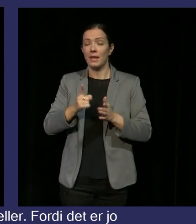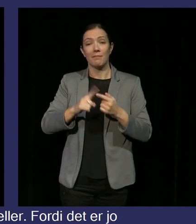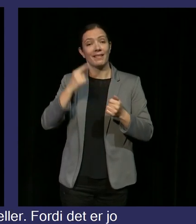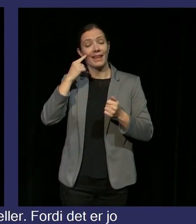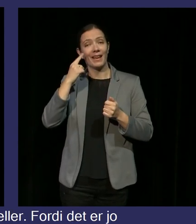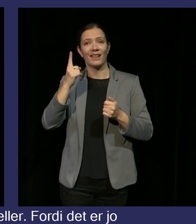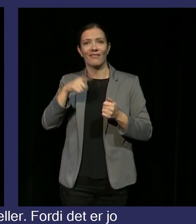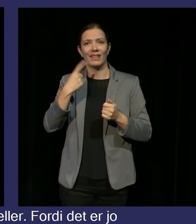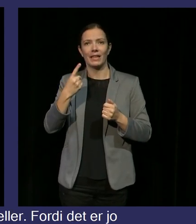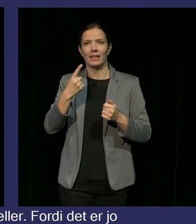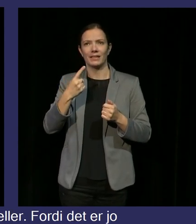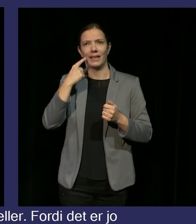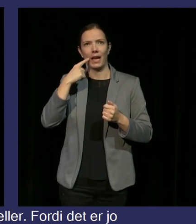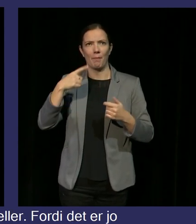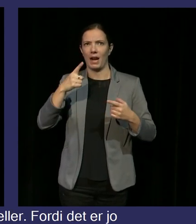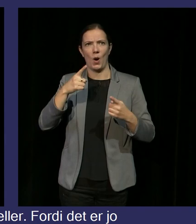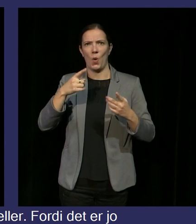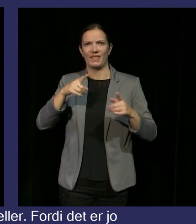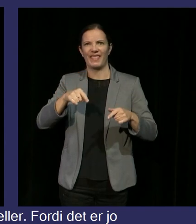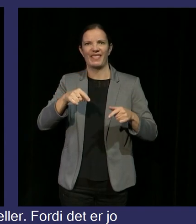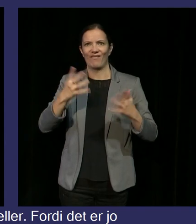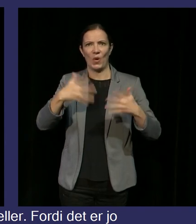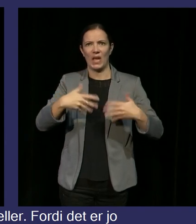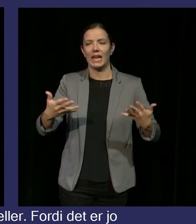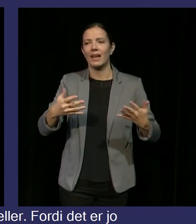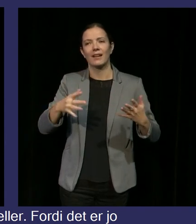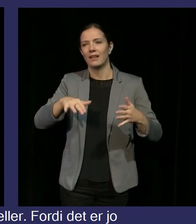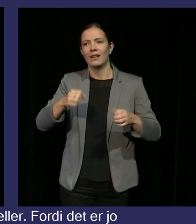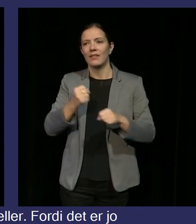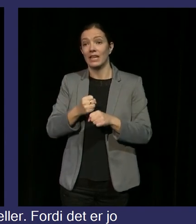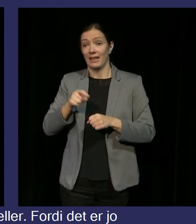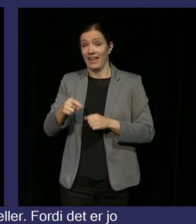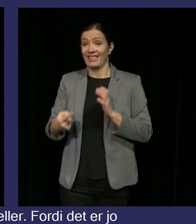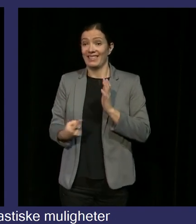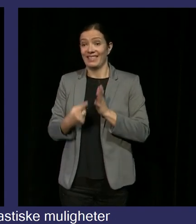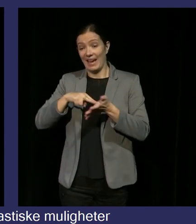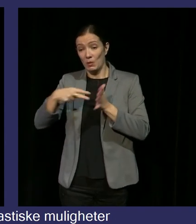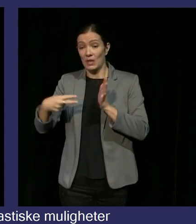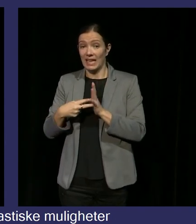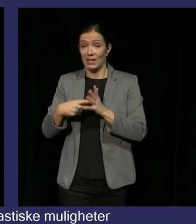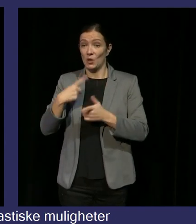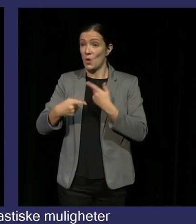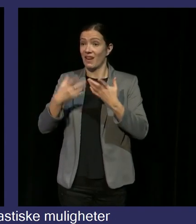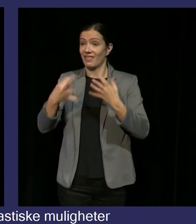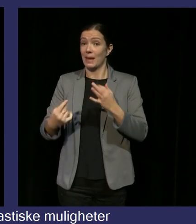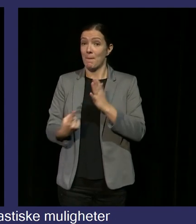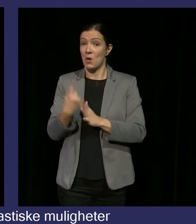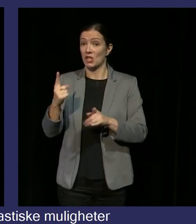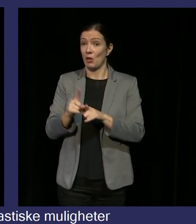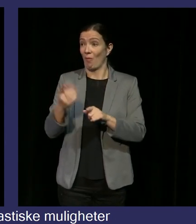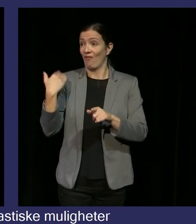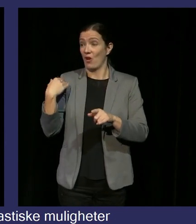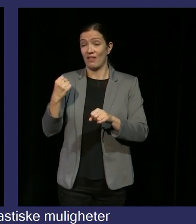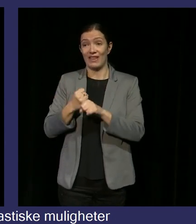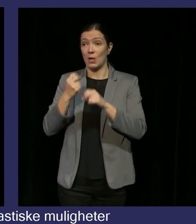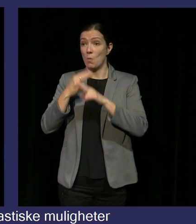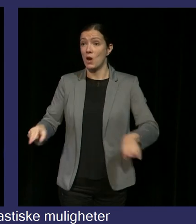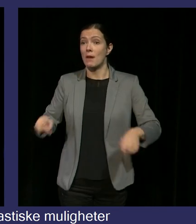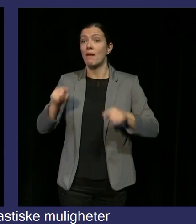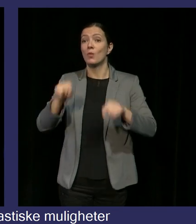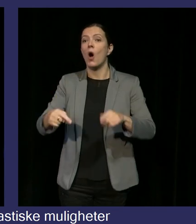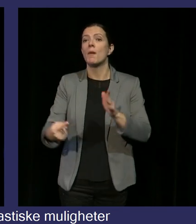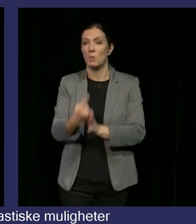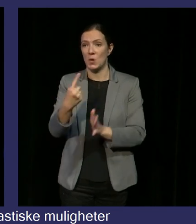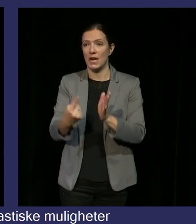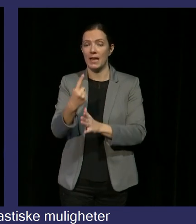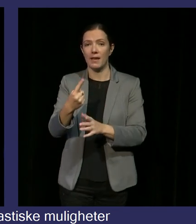ikke svartmale for mye heller, fordi det er jo litt sånn at denne teknologien muliggjør en del ting som var helt umulig å gjøre før. Det er jo fantastiske muligheter for